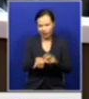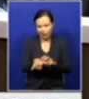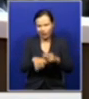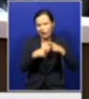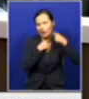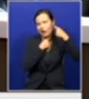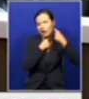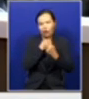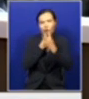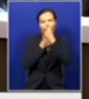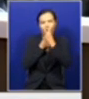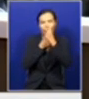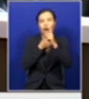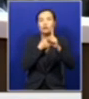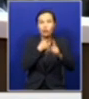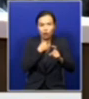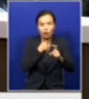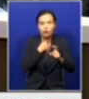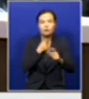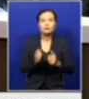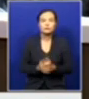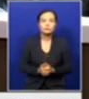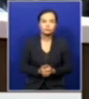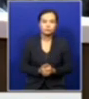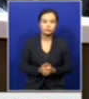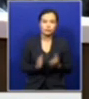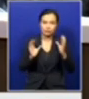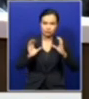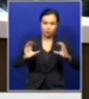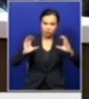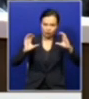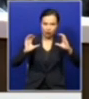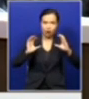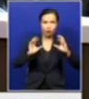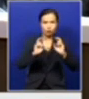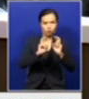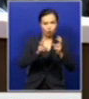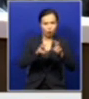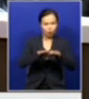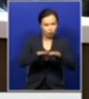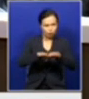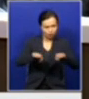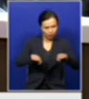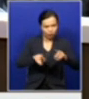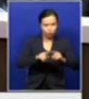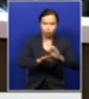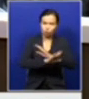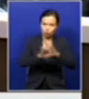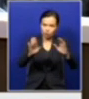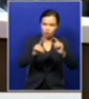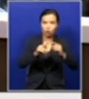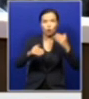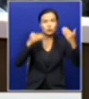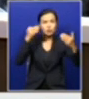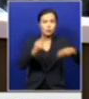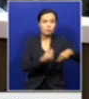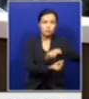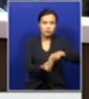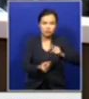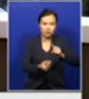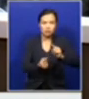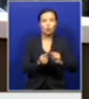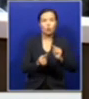ว้อยู่รัฐบาลต้องยกเลิกเงื่อนไขที่เกินความจำเป็นนี้เพื่อให้เกิดกิจกรรมทางเศรษฐกิจค่ะและทำให้เงิน